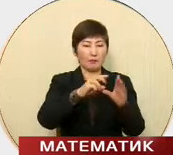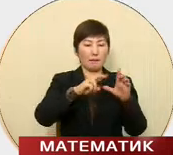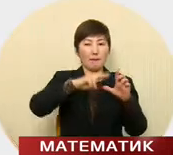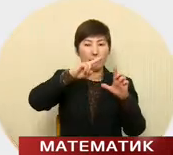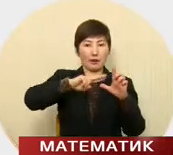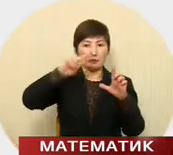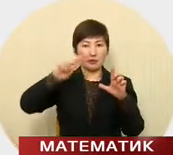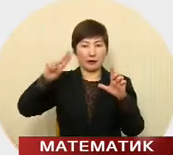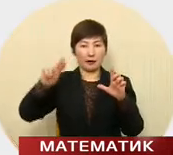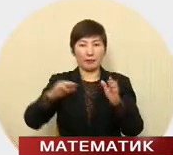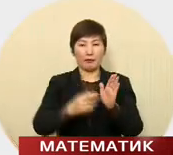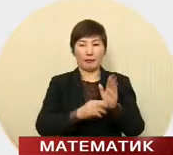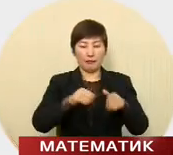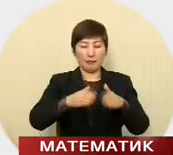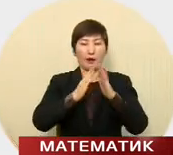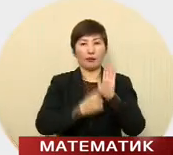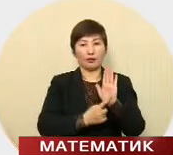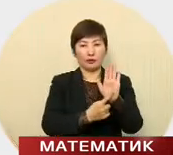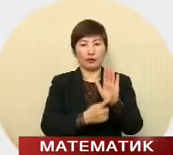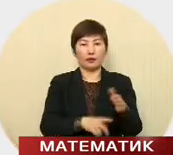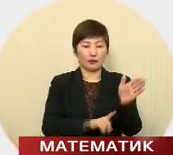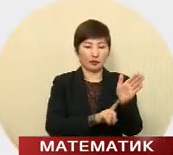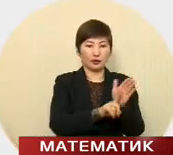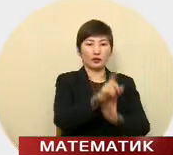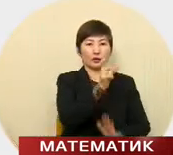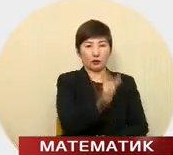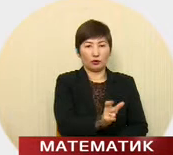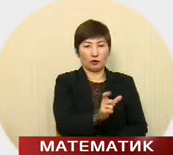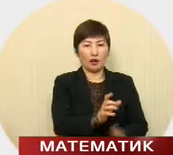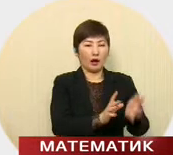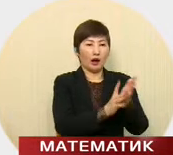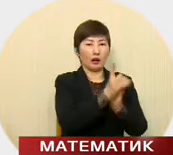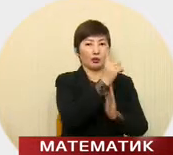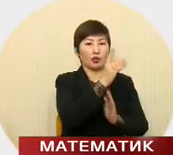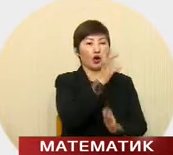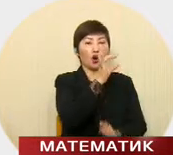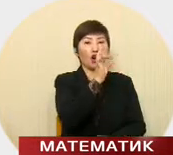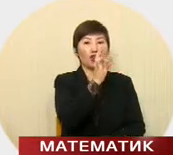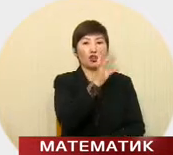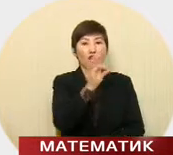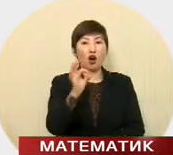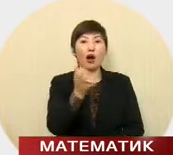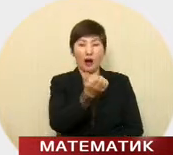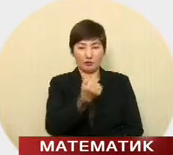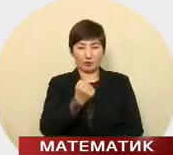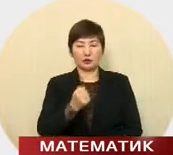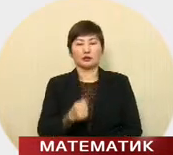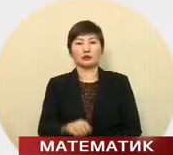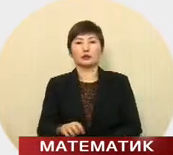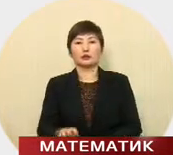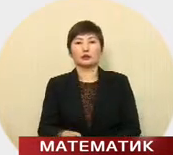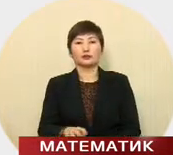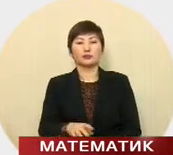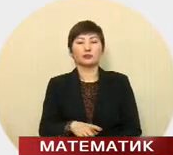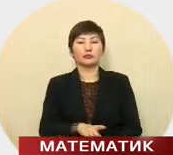байгуулцгаая. За нэгдүгээр тамирчин маань 11 оноо авсан. За тэгвэл нэгдүгээр